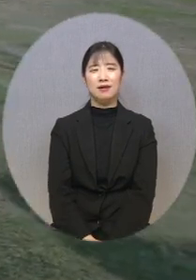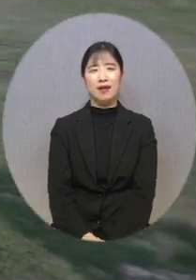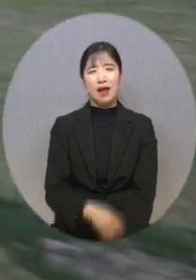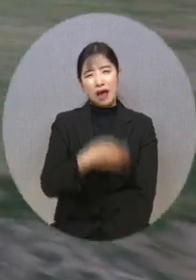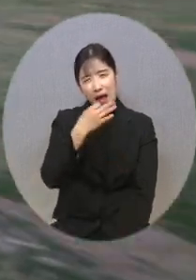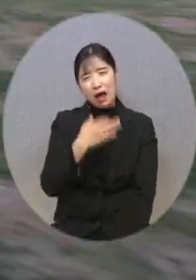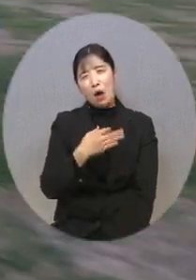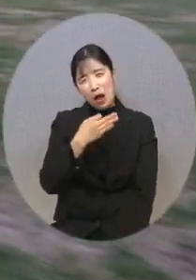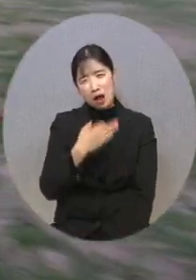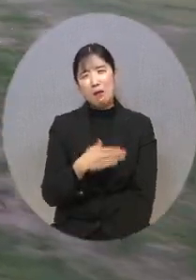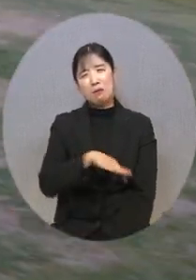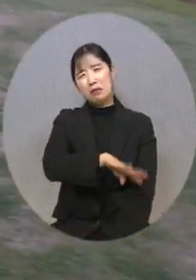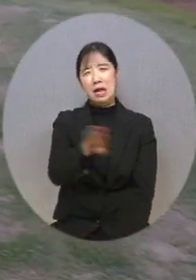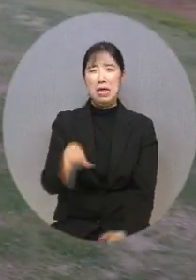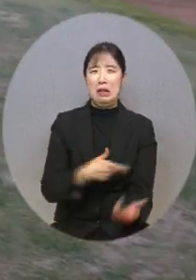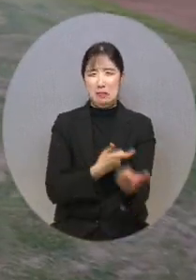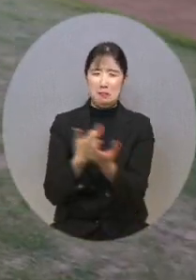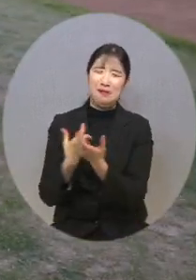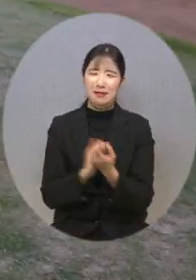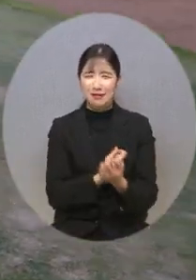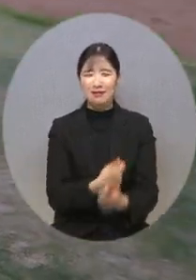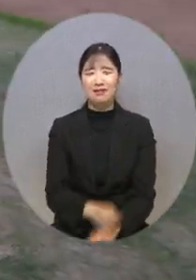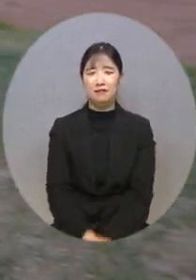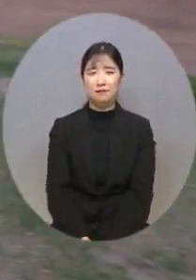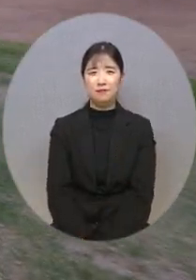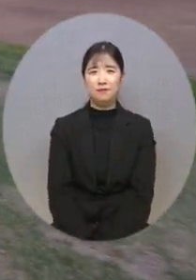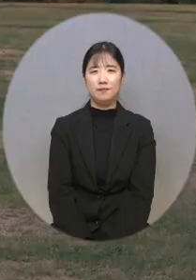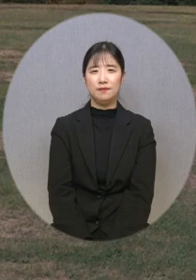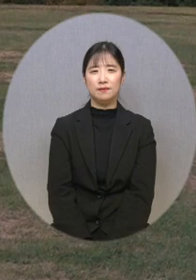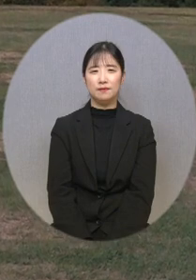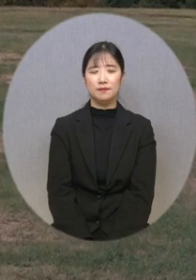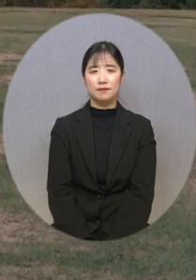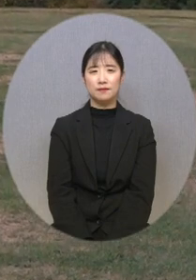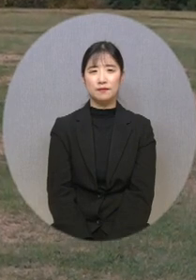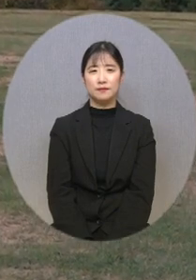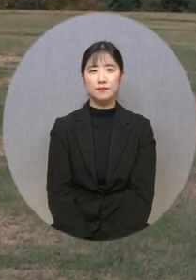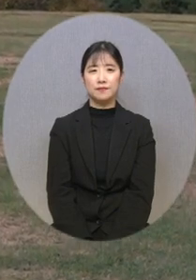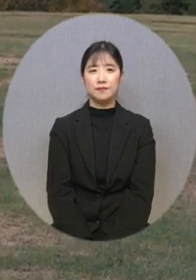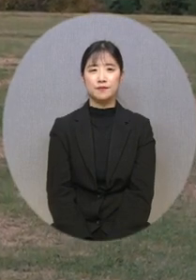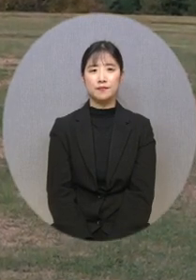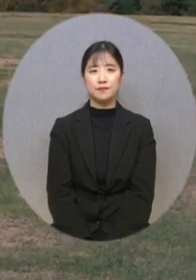우리 다 지금 아이고 아이고 하면서 치고 있어. 땅 타봐.